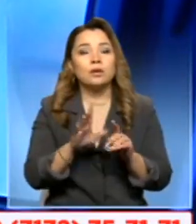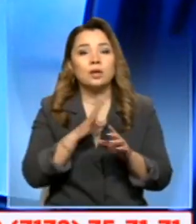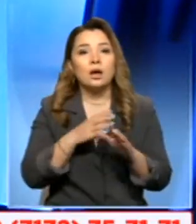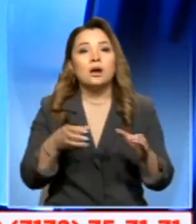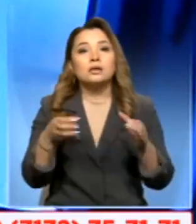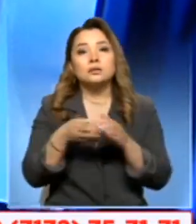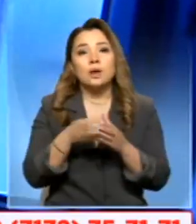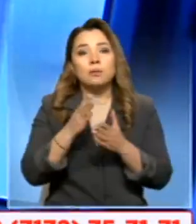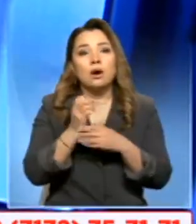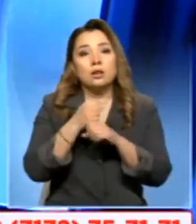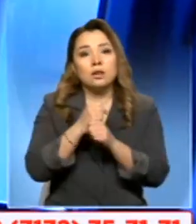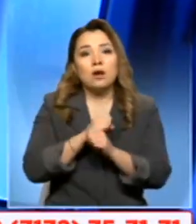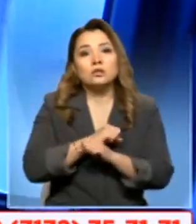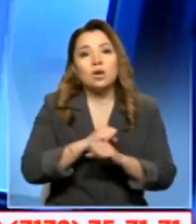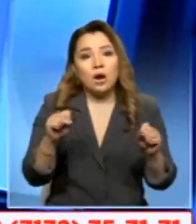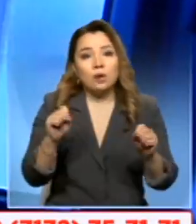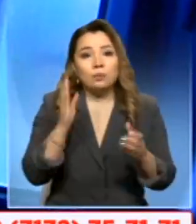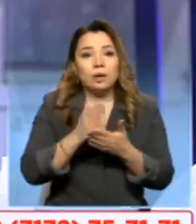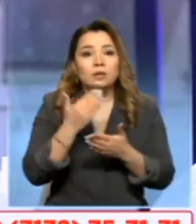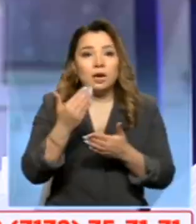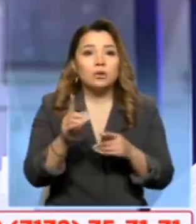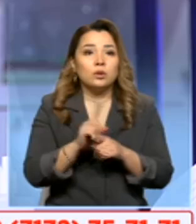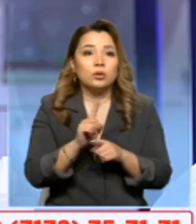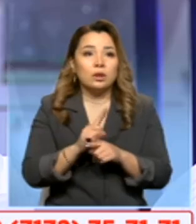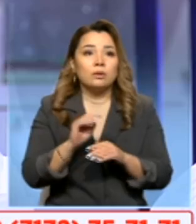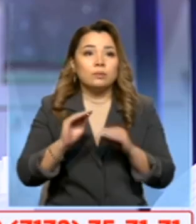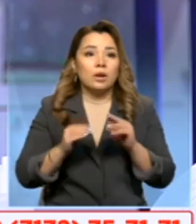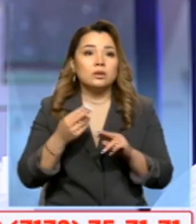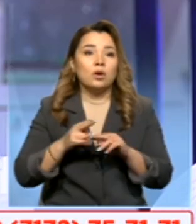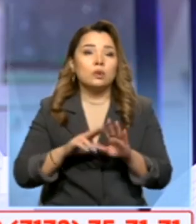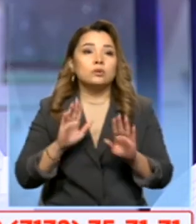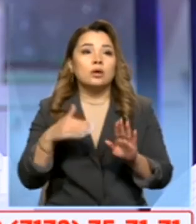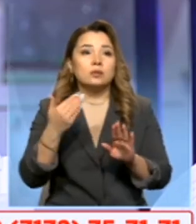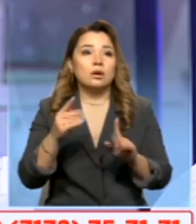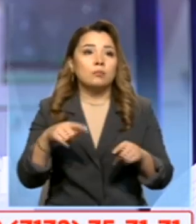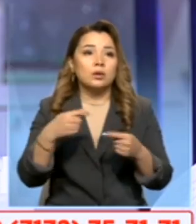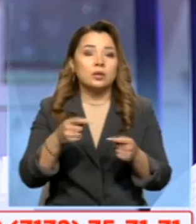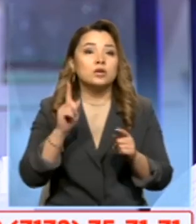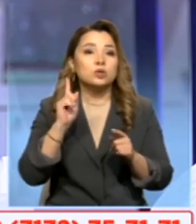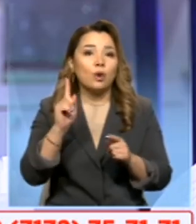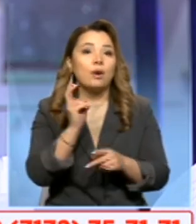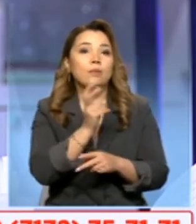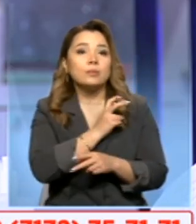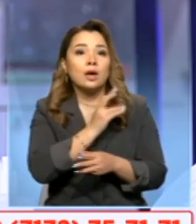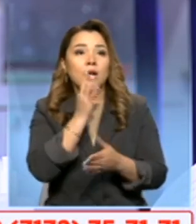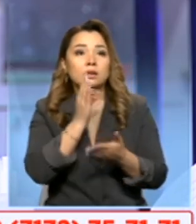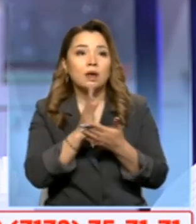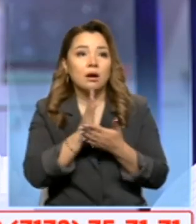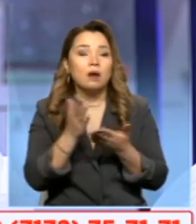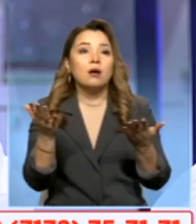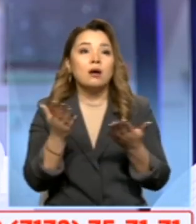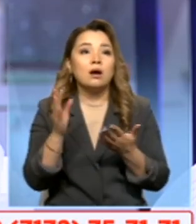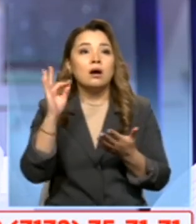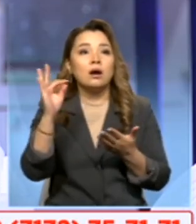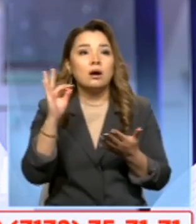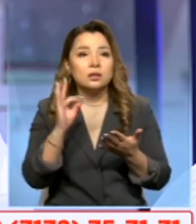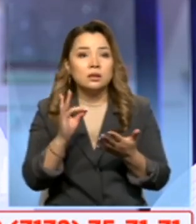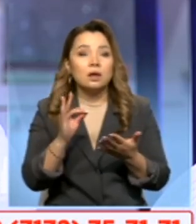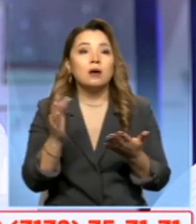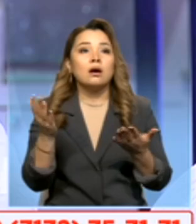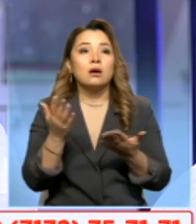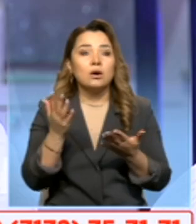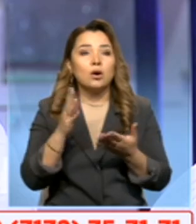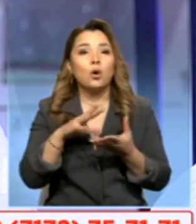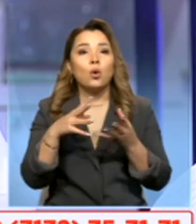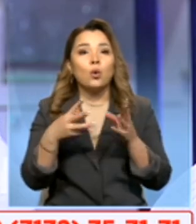радиоизотопты бір лаборатория жарылса, ядерный оружие, сол кезде ғана беріледі. И то дәрігерлер айтады, қандай процентін және